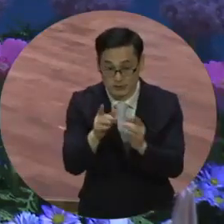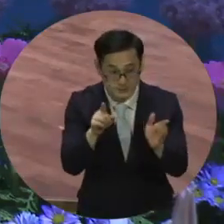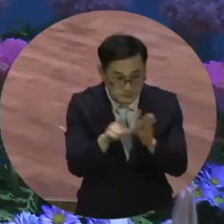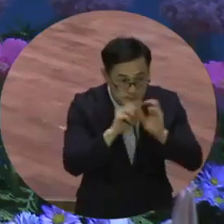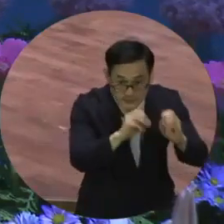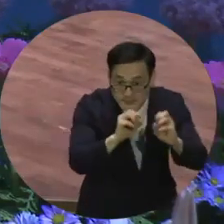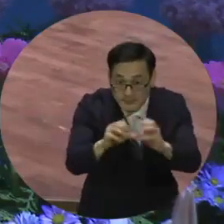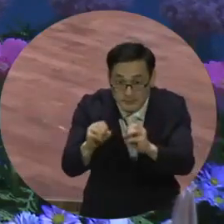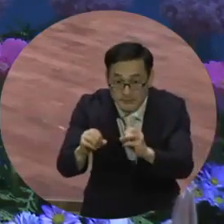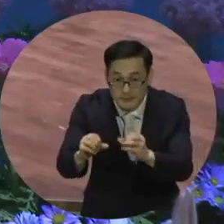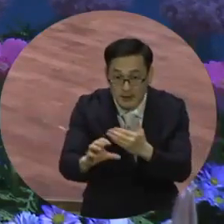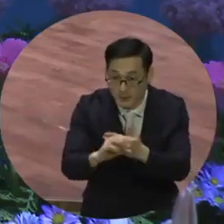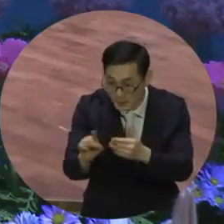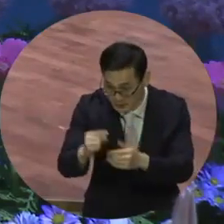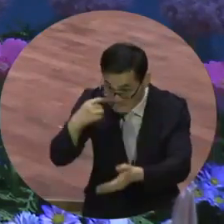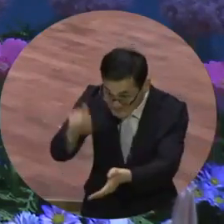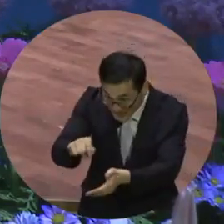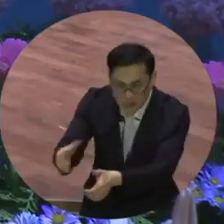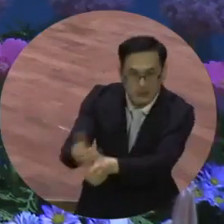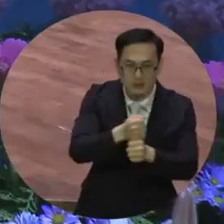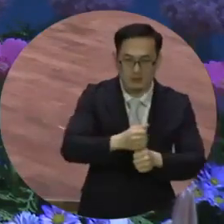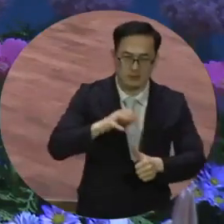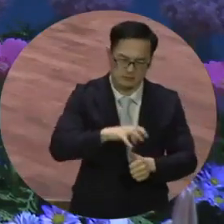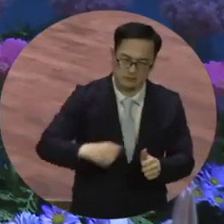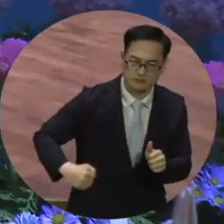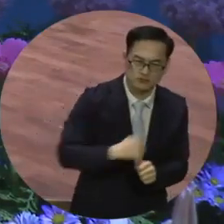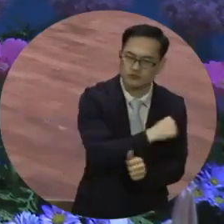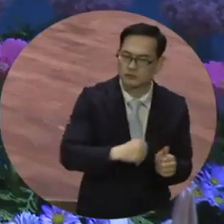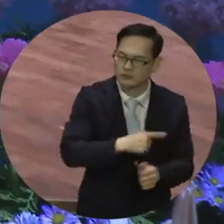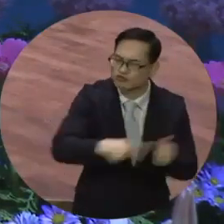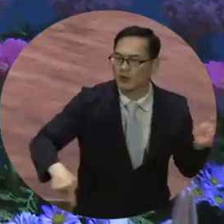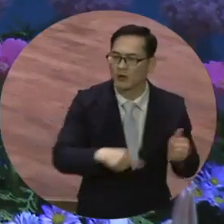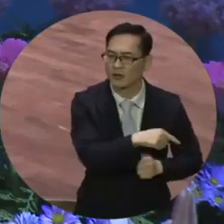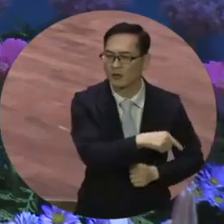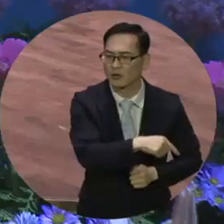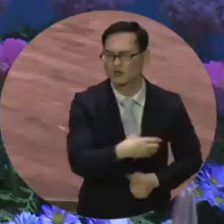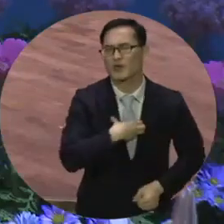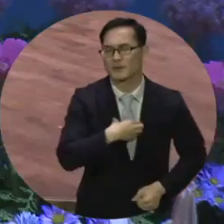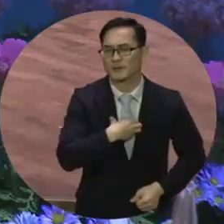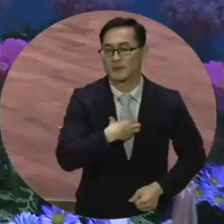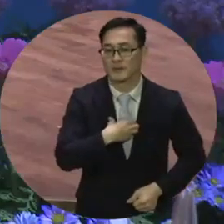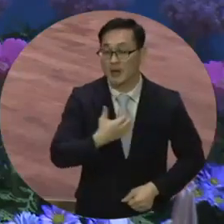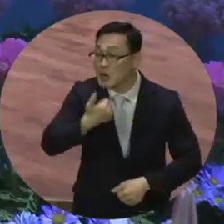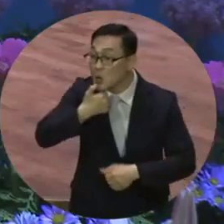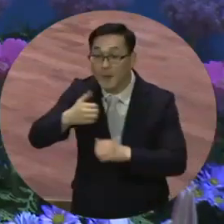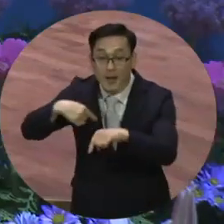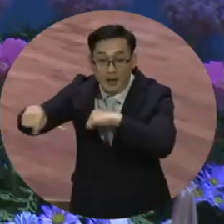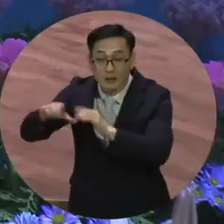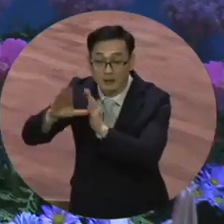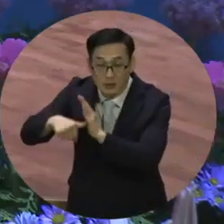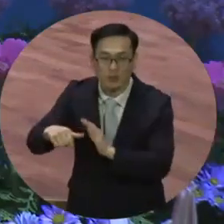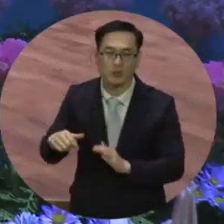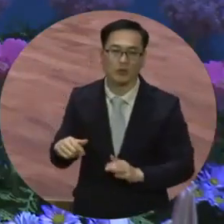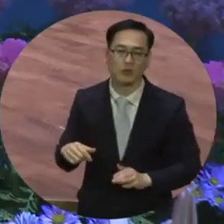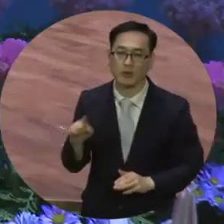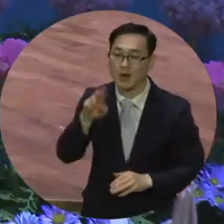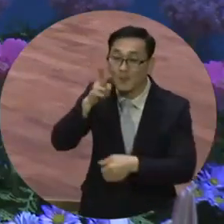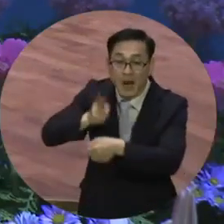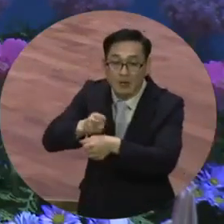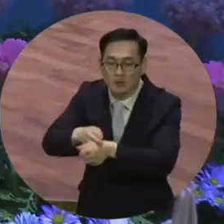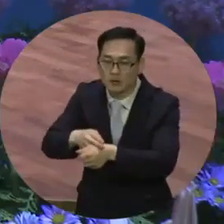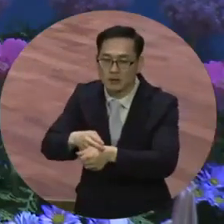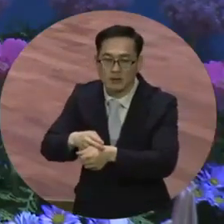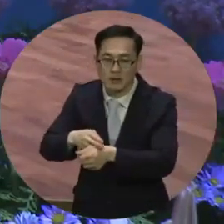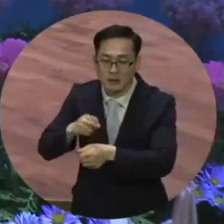가두든지 죽이든지. 그러니까 위기한 상황 속에 바울은요 계속 이 막 그냥 목이 날아갈